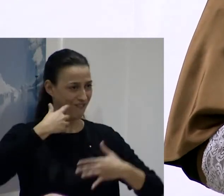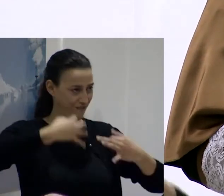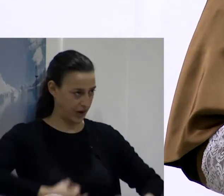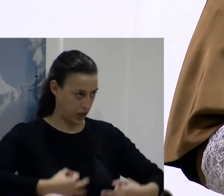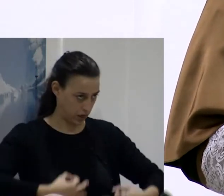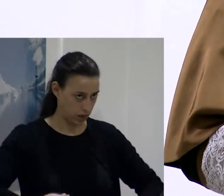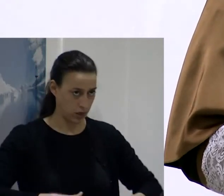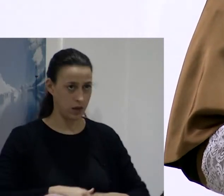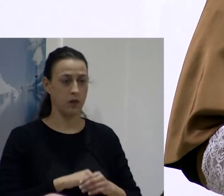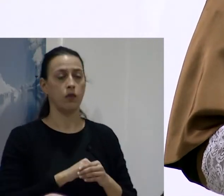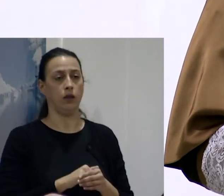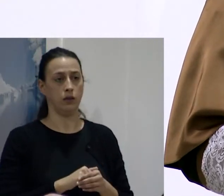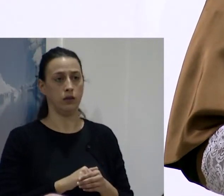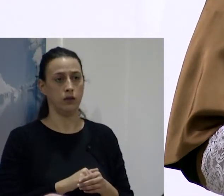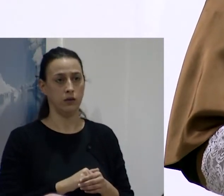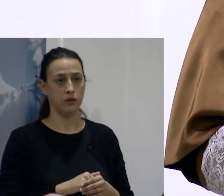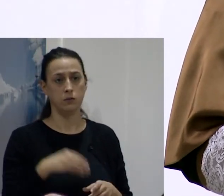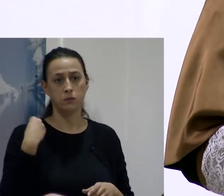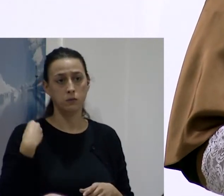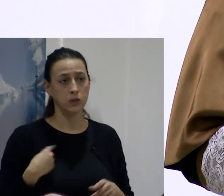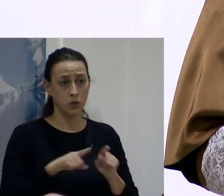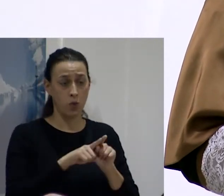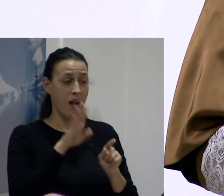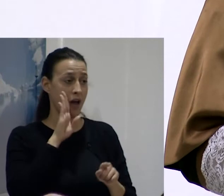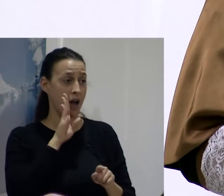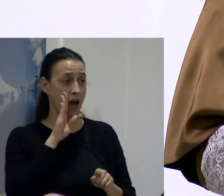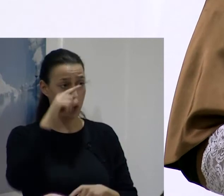temps, blindats a la diversitat cultural.